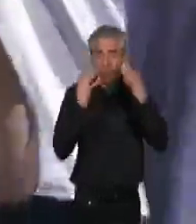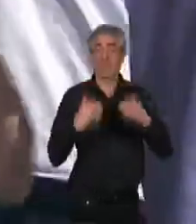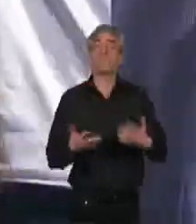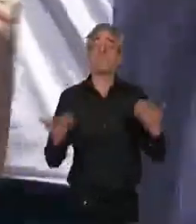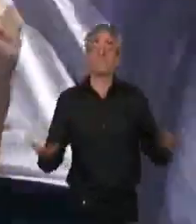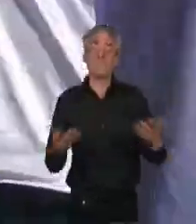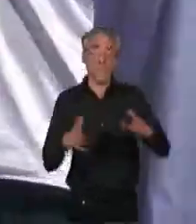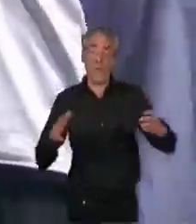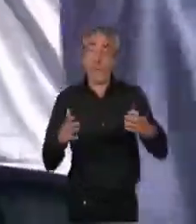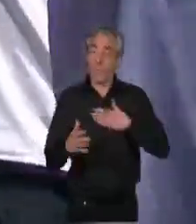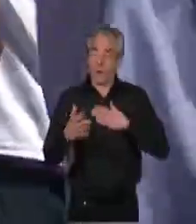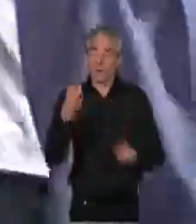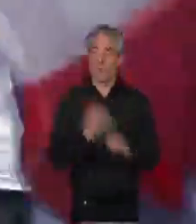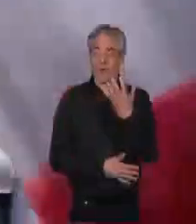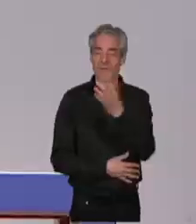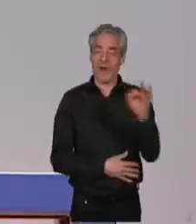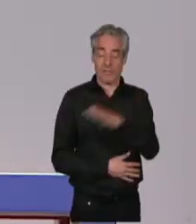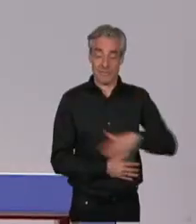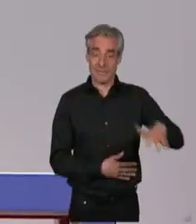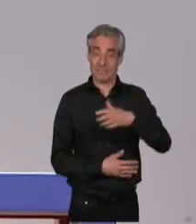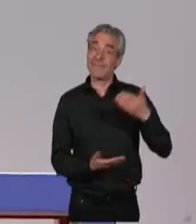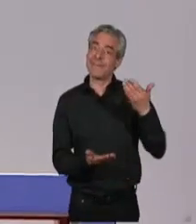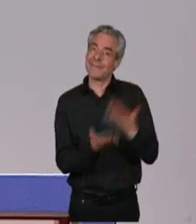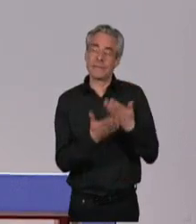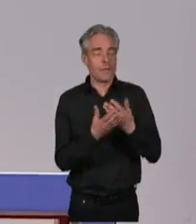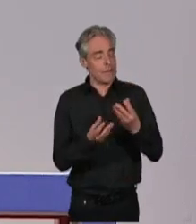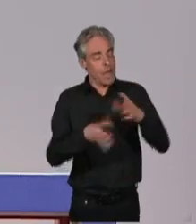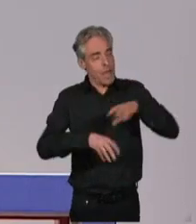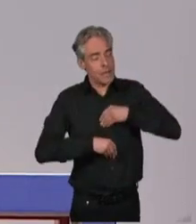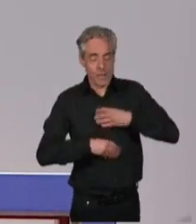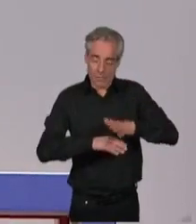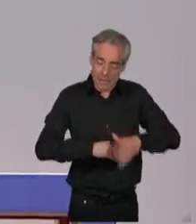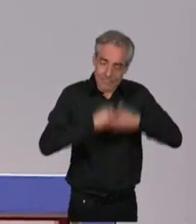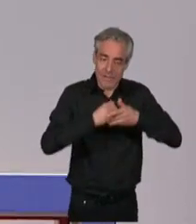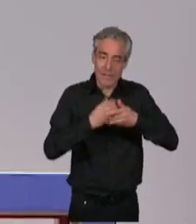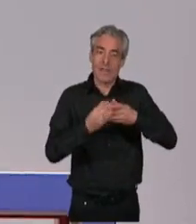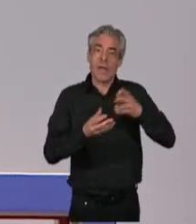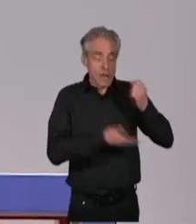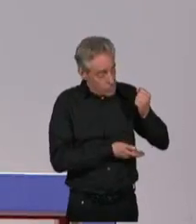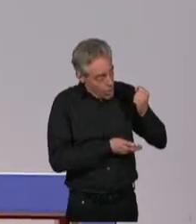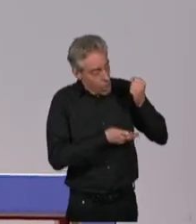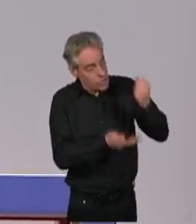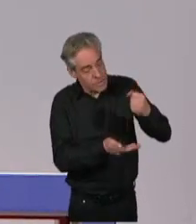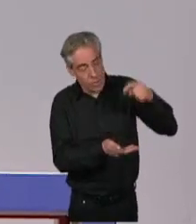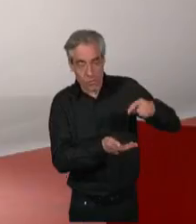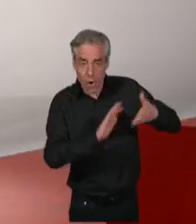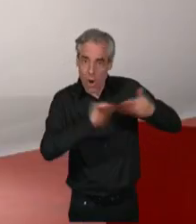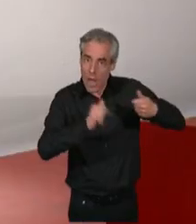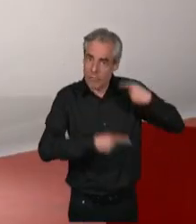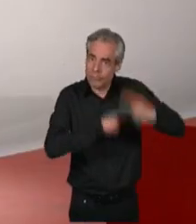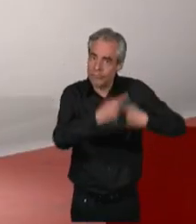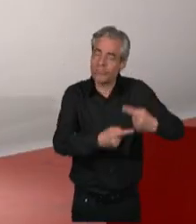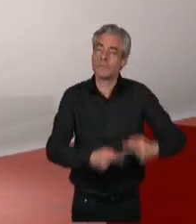Ma nouvelle France, c'est celle qui assume d'encourager la transmission.